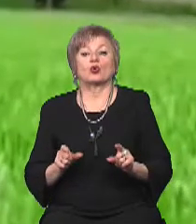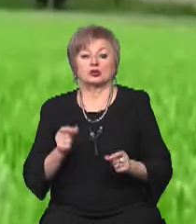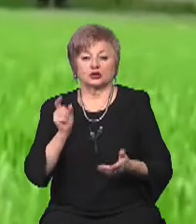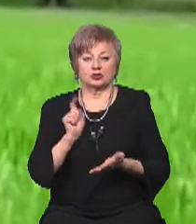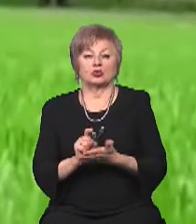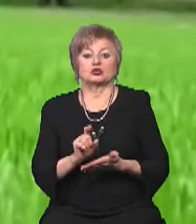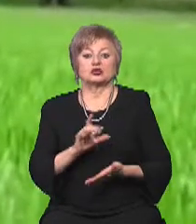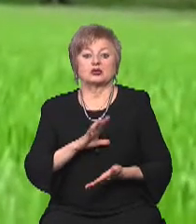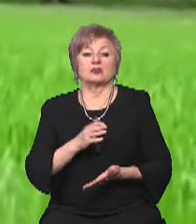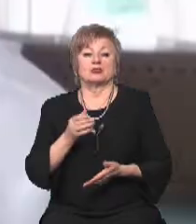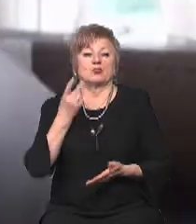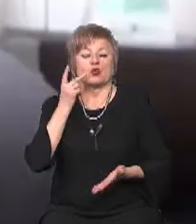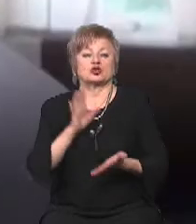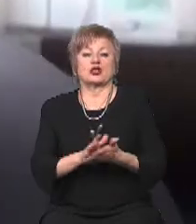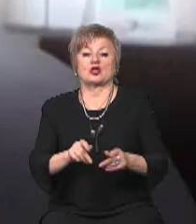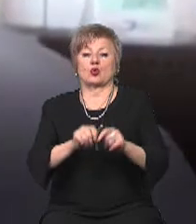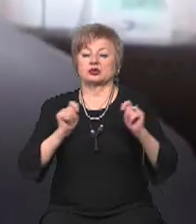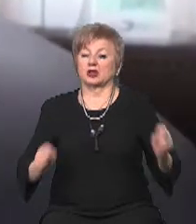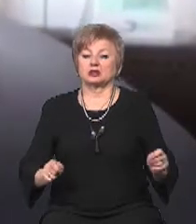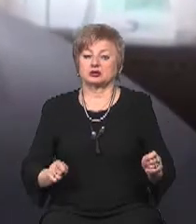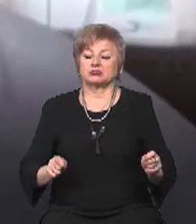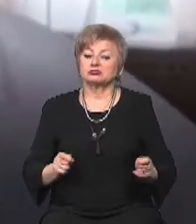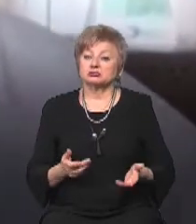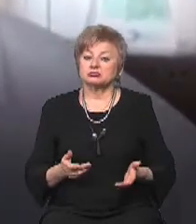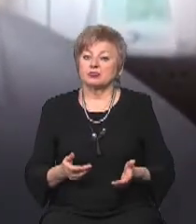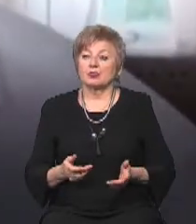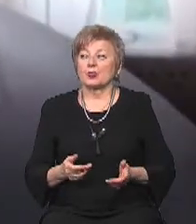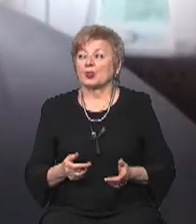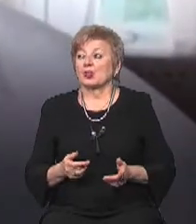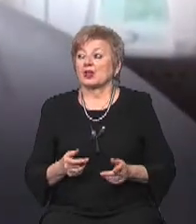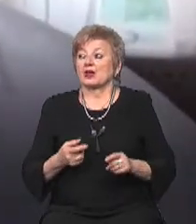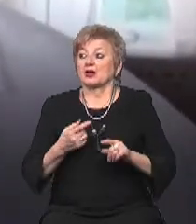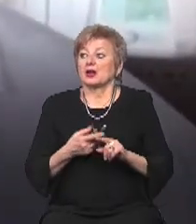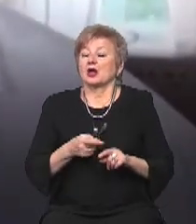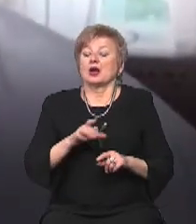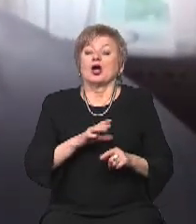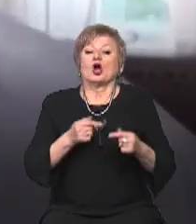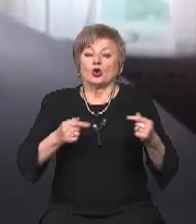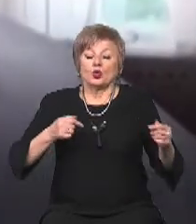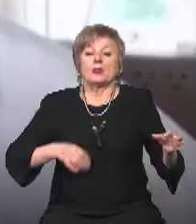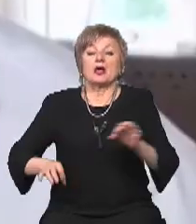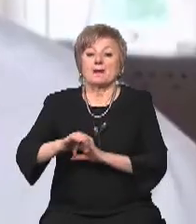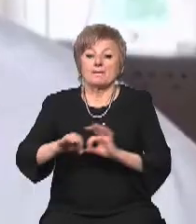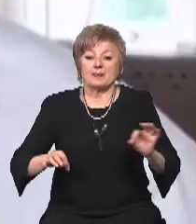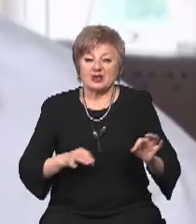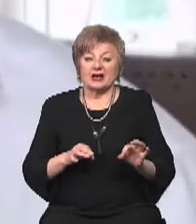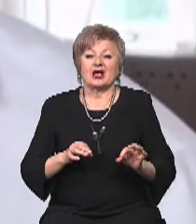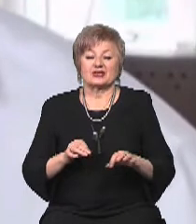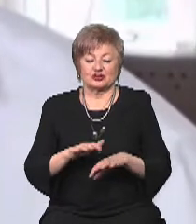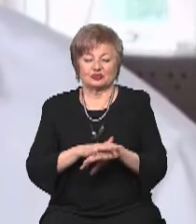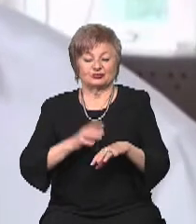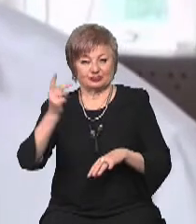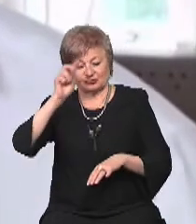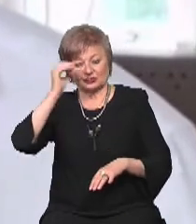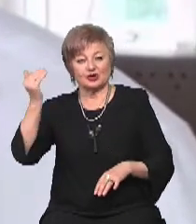бути постійно відкритими. Одна з головних вимог – це так звана загальнодоступність, тобто будь-які проекти, які подаються на громадський бюджет, вони мають